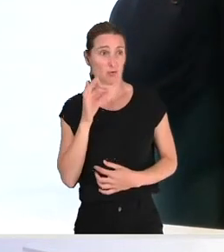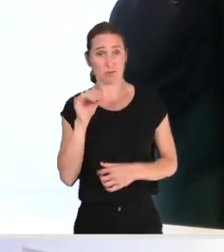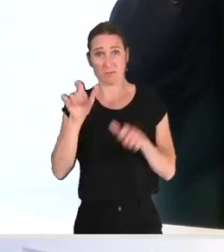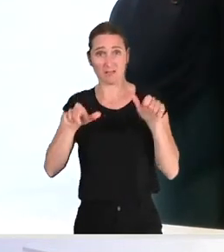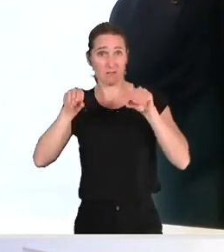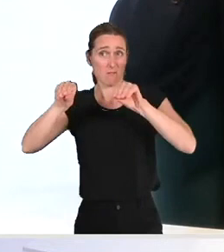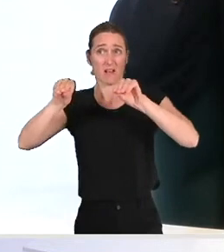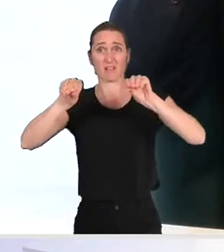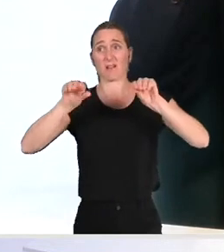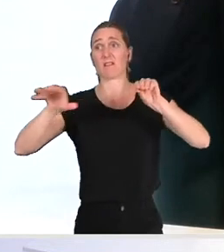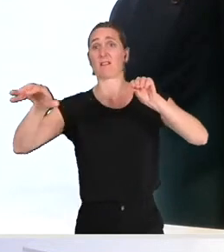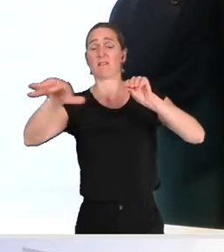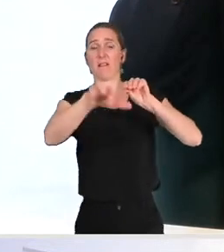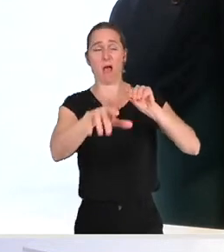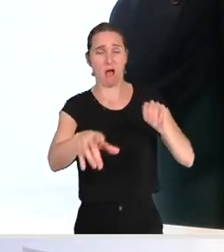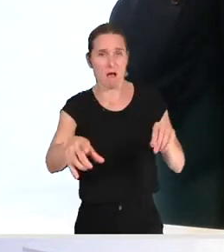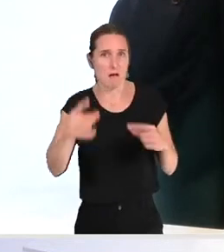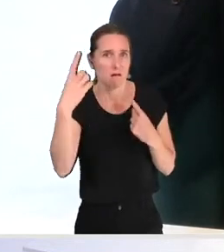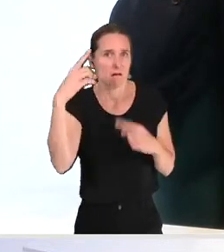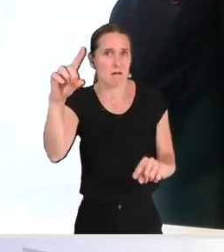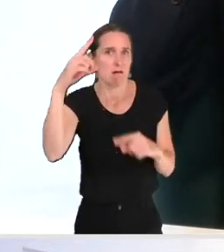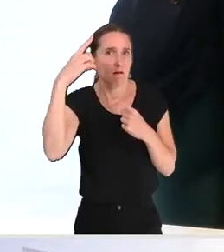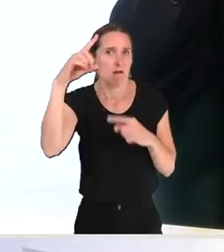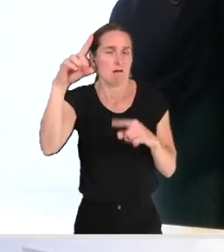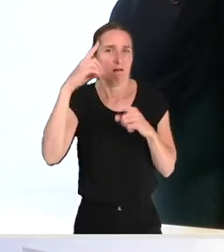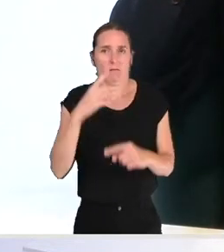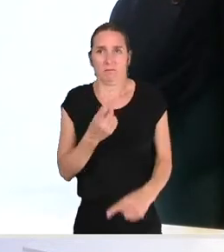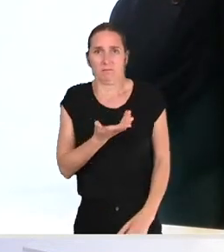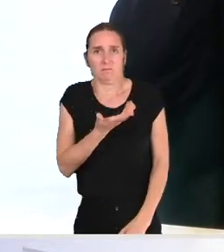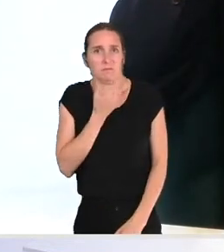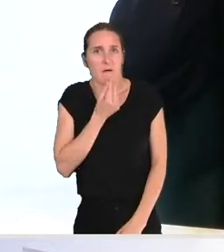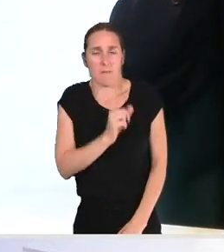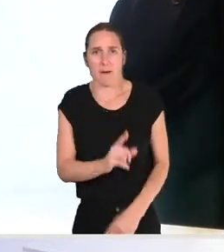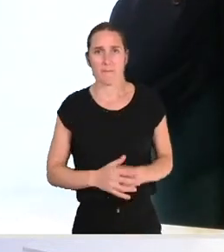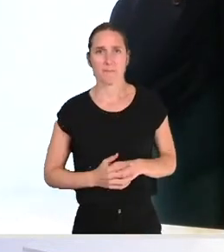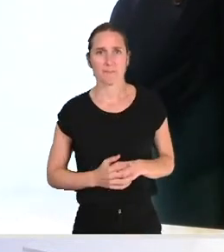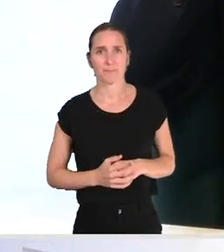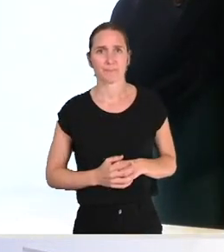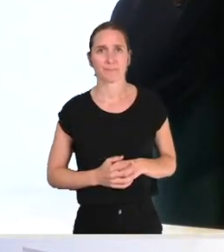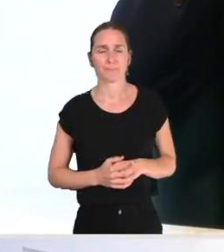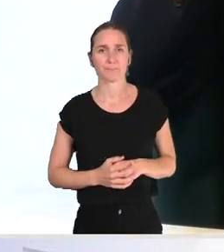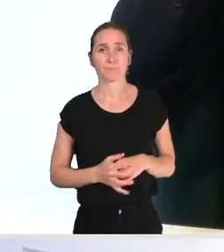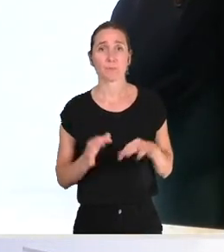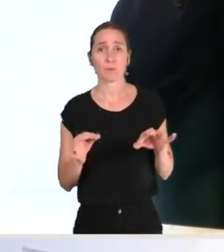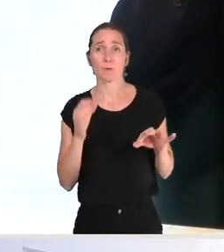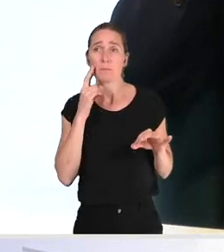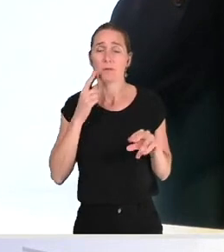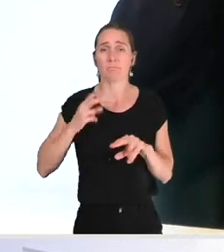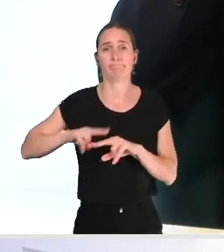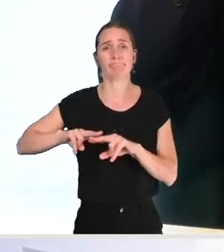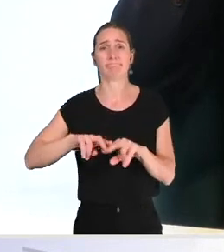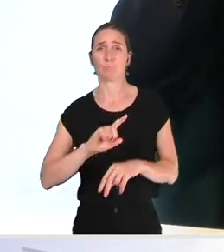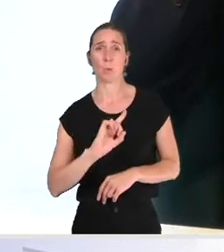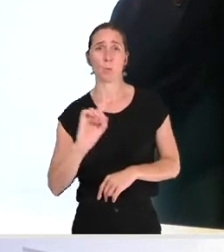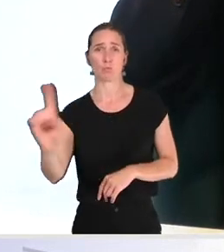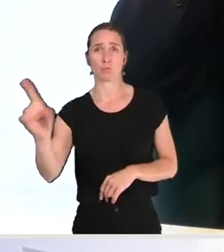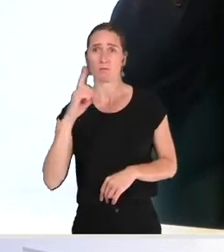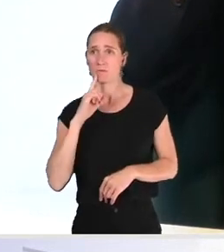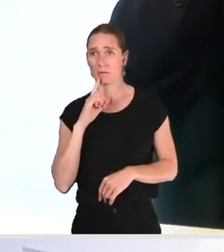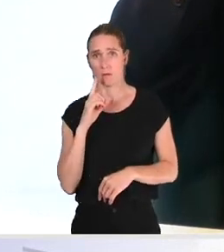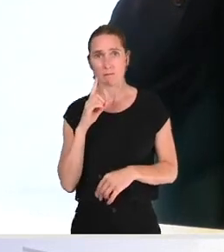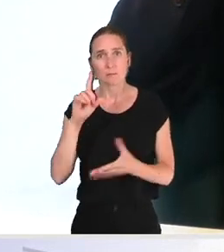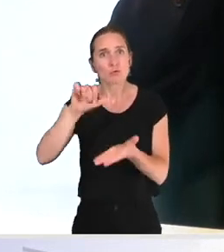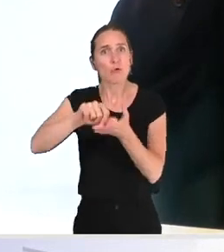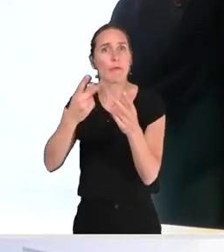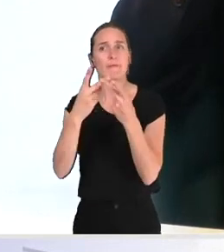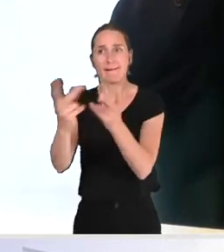Ce projet n'améliorera pas l'attractivité du centre, tout comme il ne permettra pas aux commerçants qui déplorent une